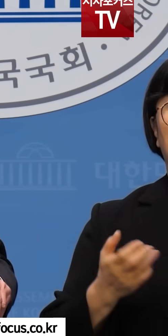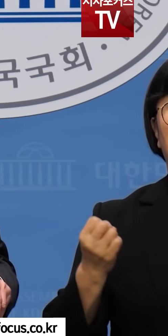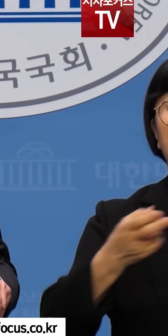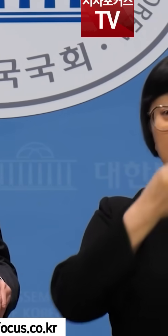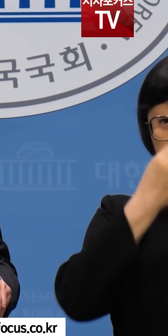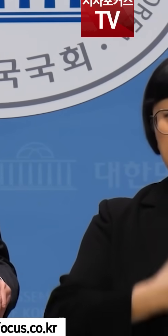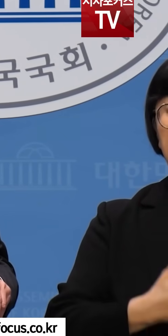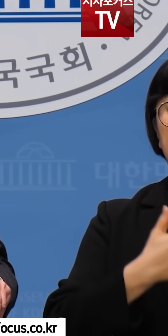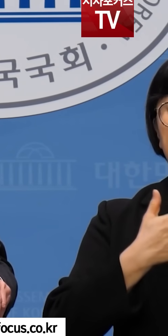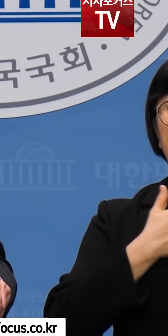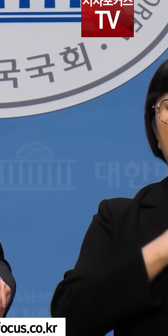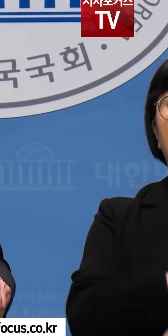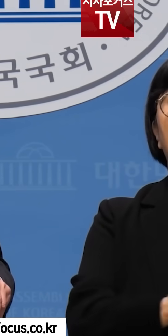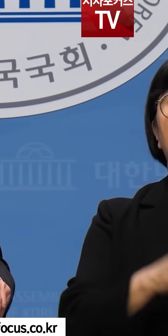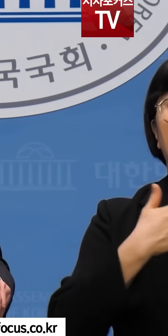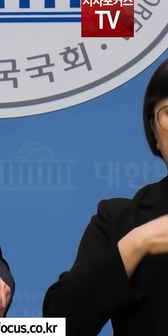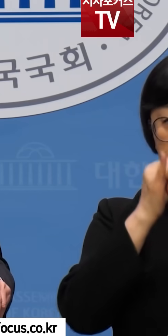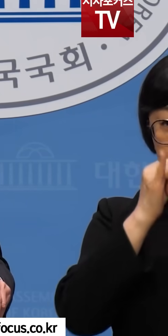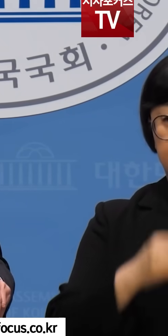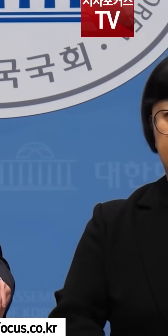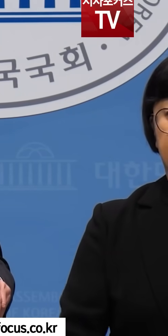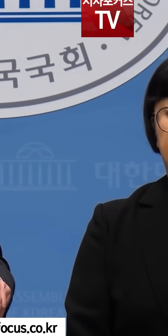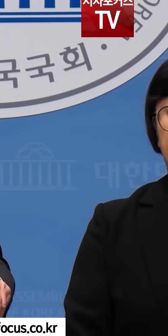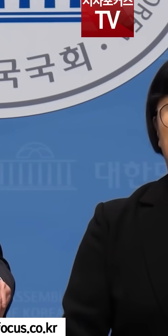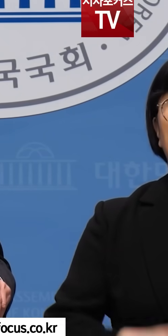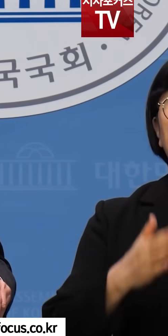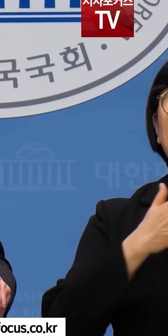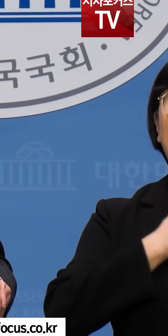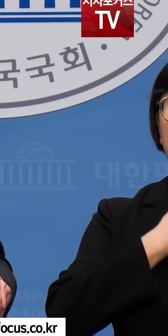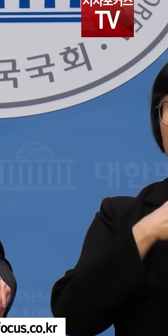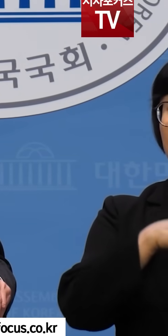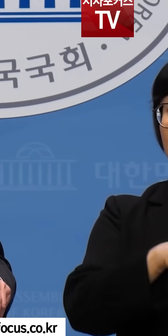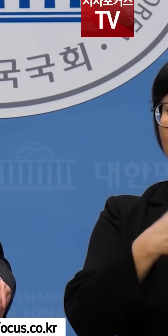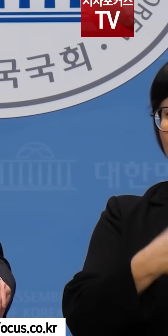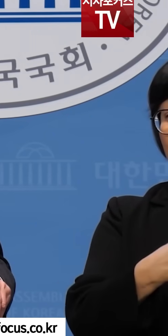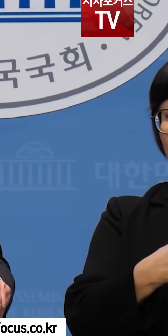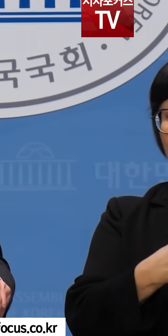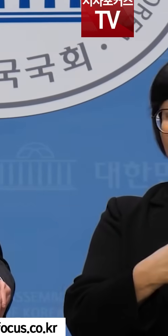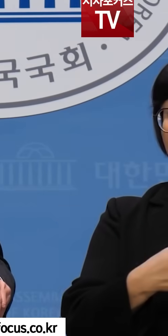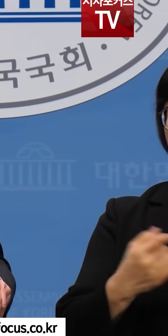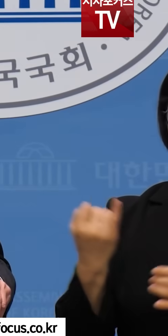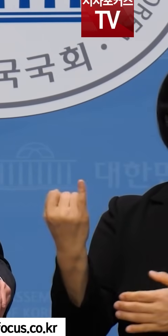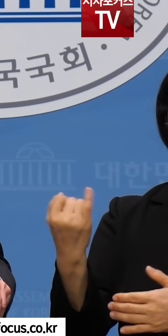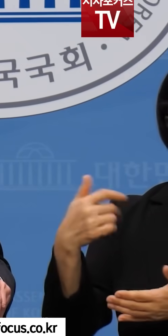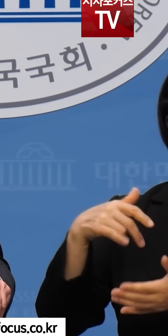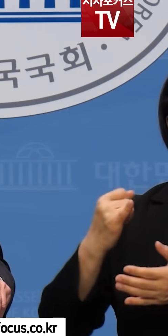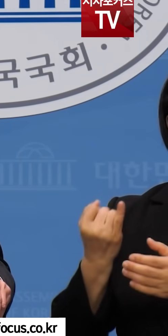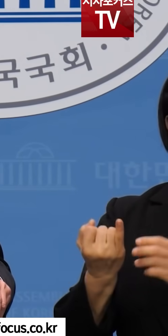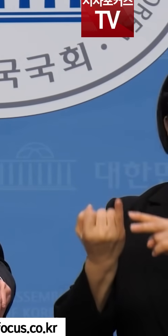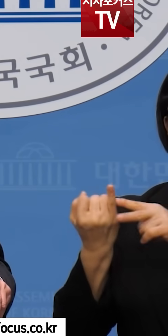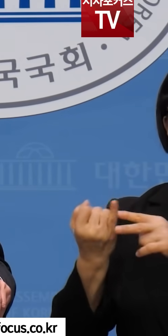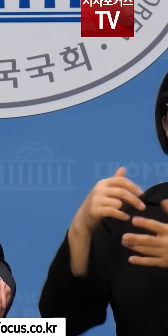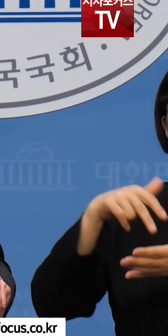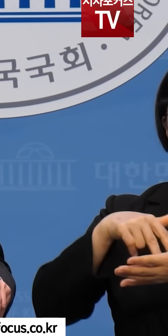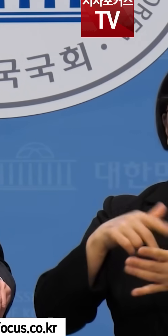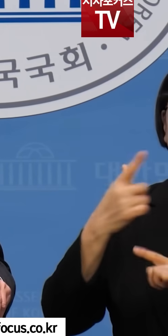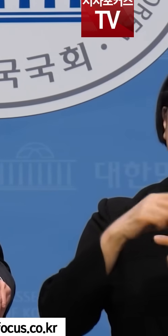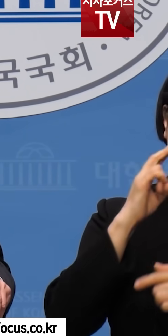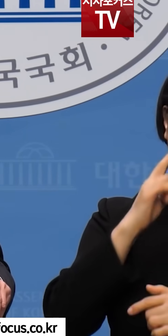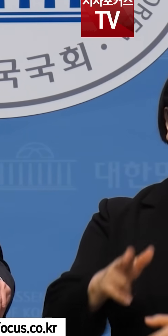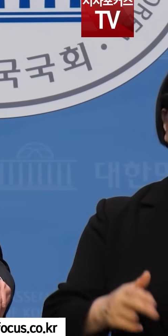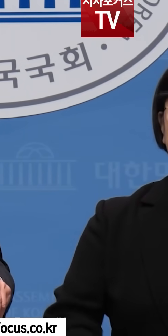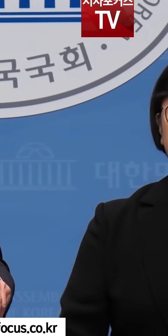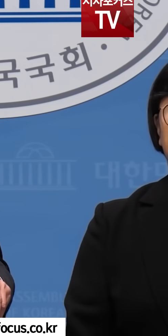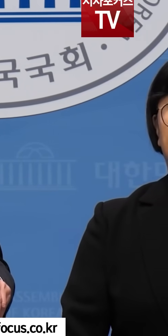잘 압니다. 당사자인 저도 이럴진데 김연아 의원 심정을 어떻겠습니까?